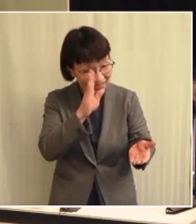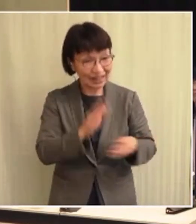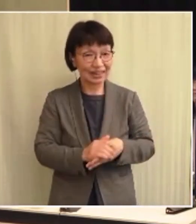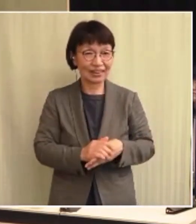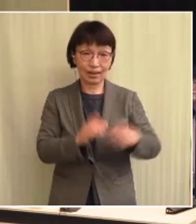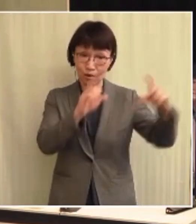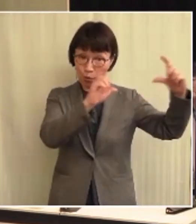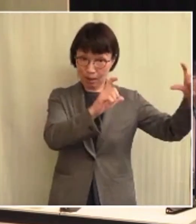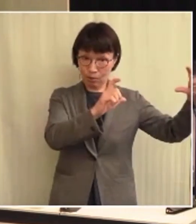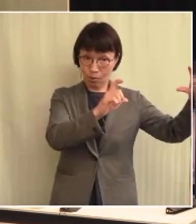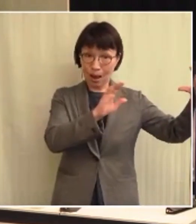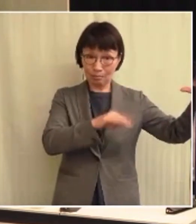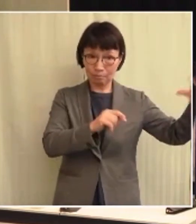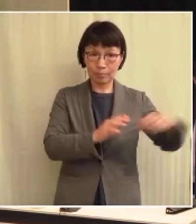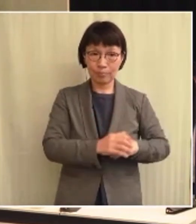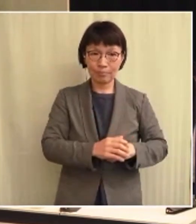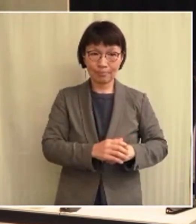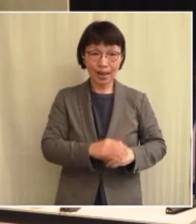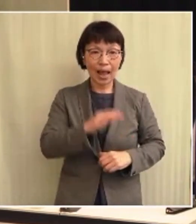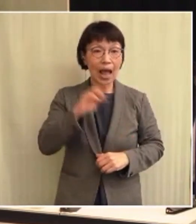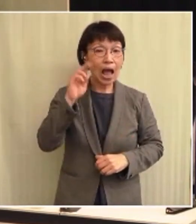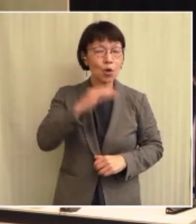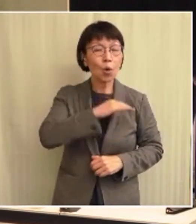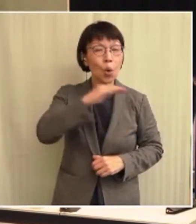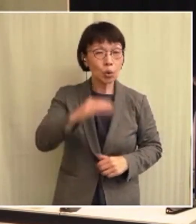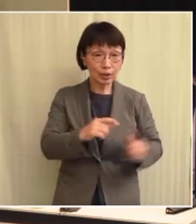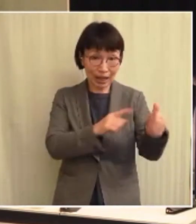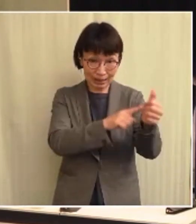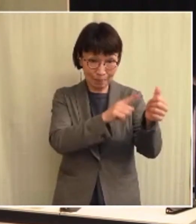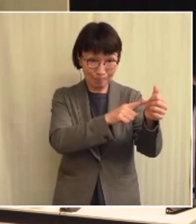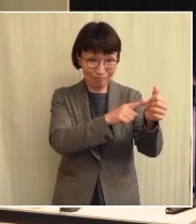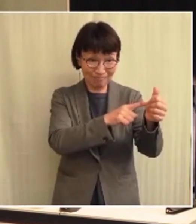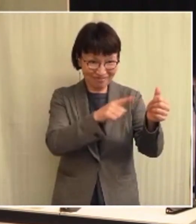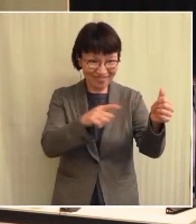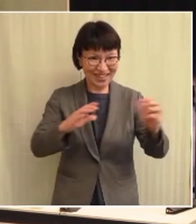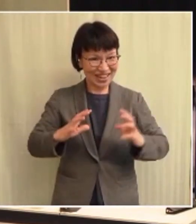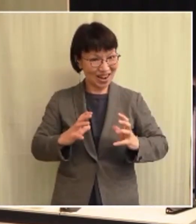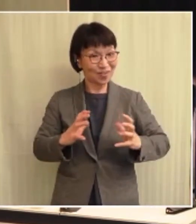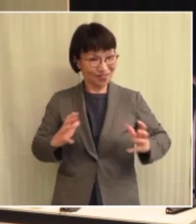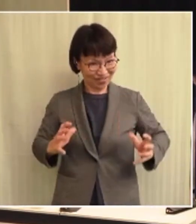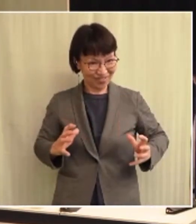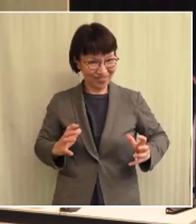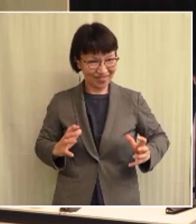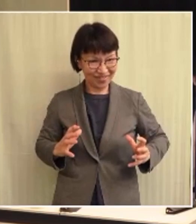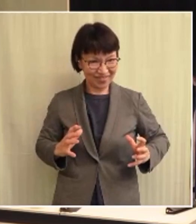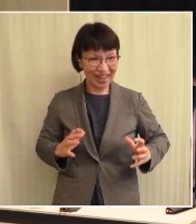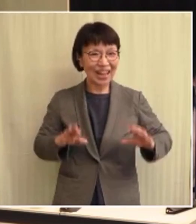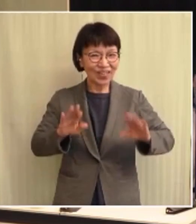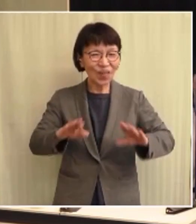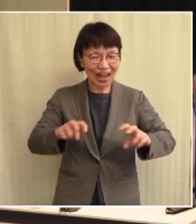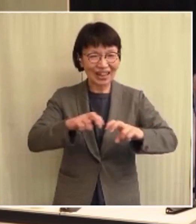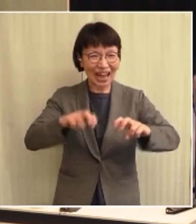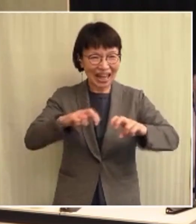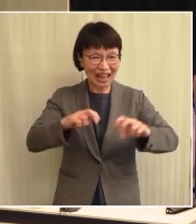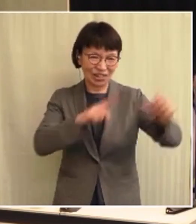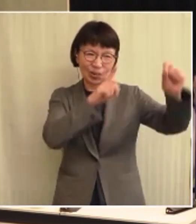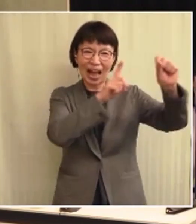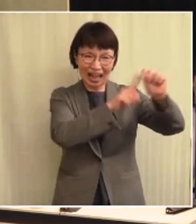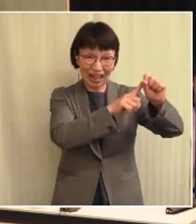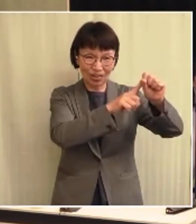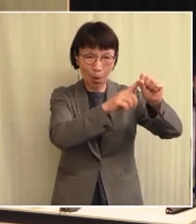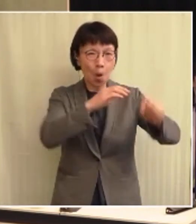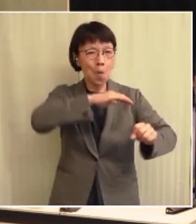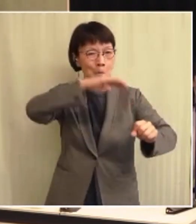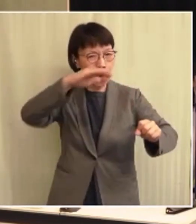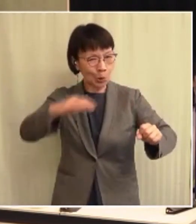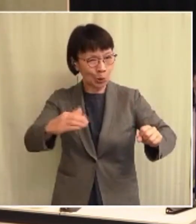覧の通りのですね、体格で、まさに今回の開発のターゲットであるボリュームのある食事を好む30から50歳